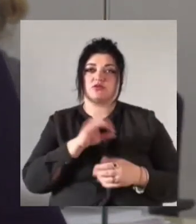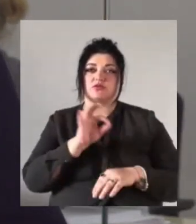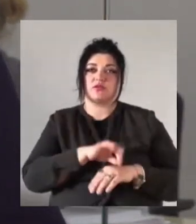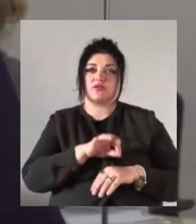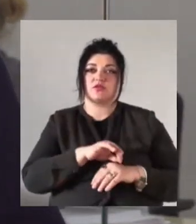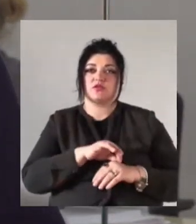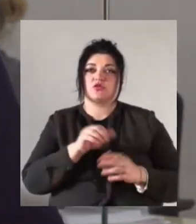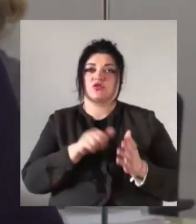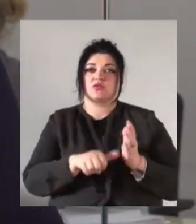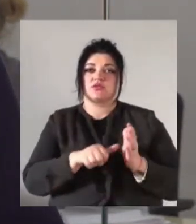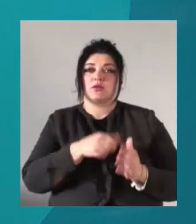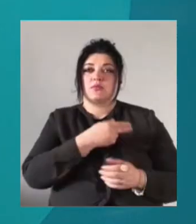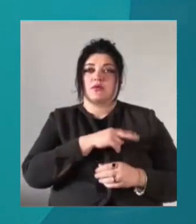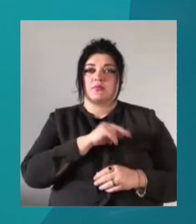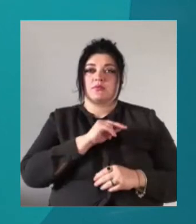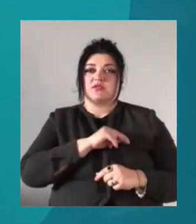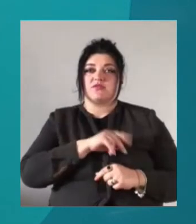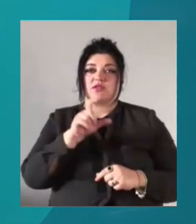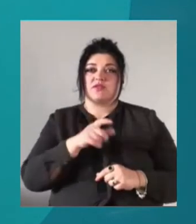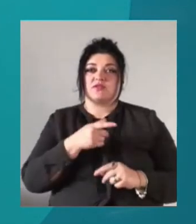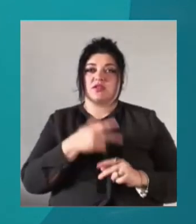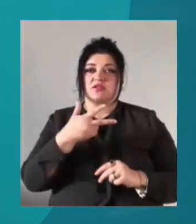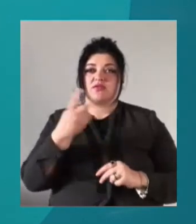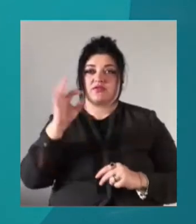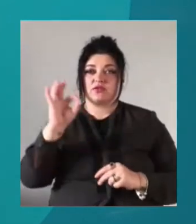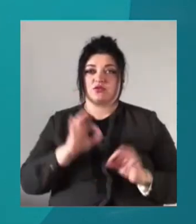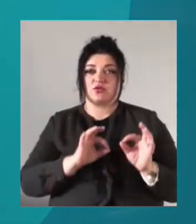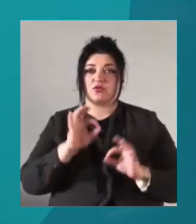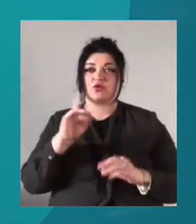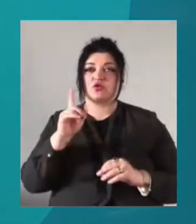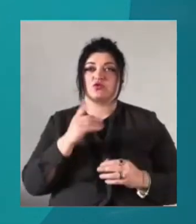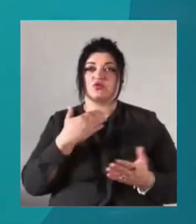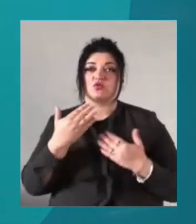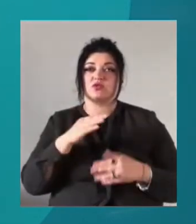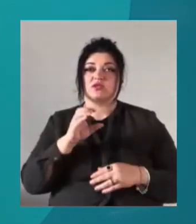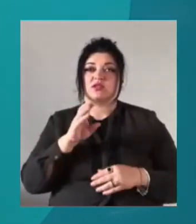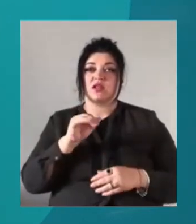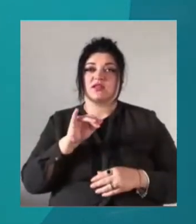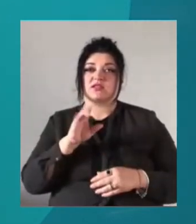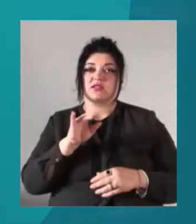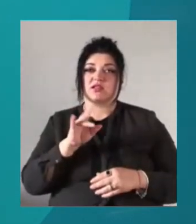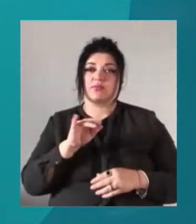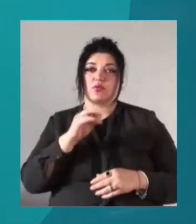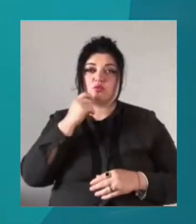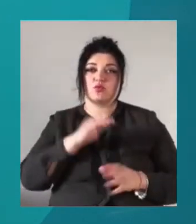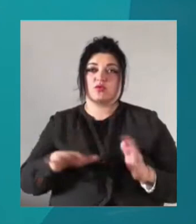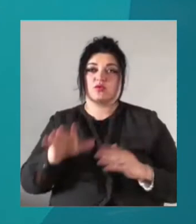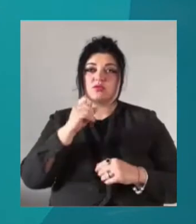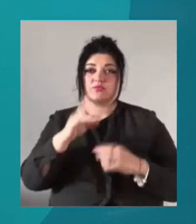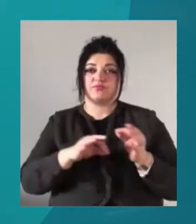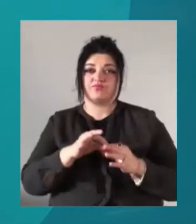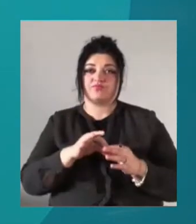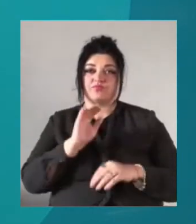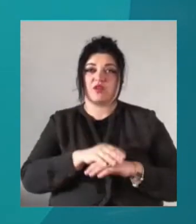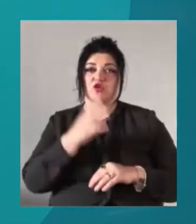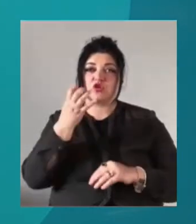медпрацівників, 32%. Що стосується статистики по Україні, то за минулу добу виявили